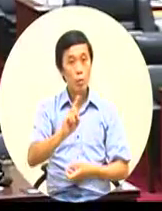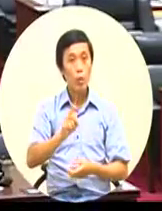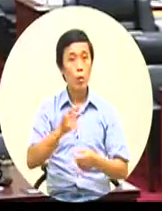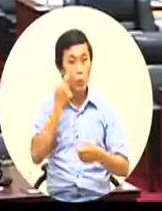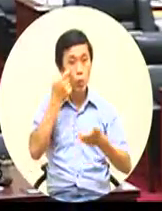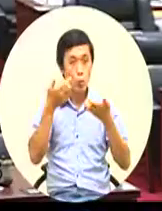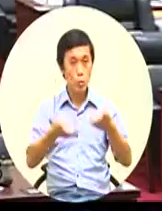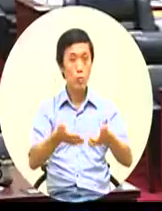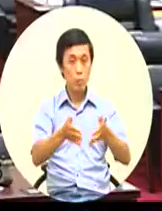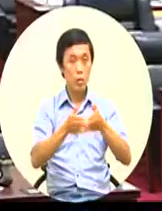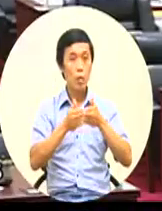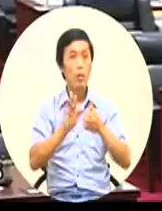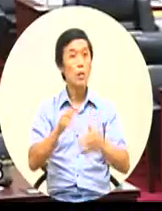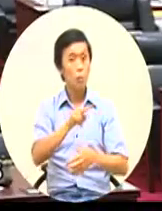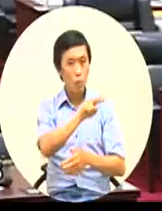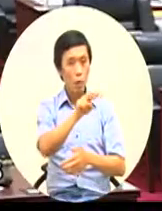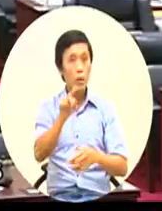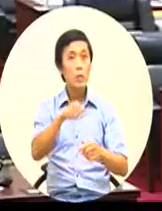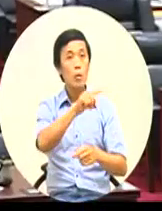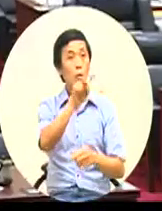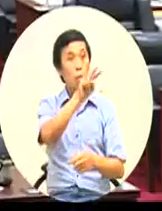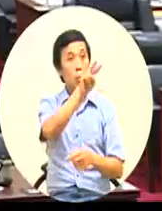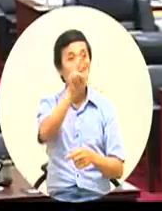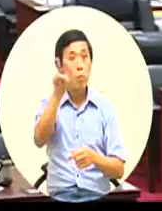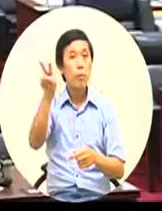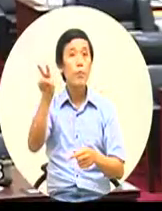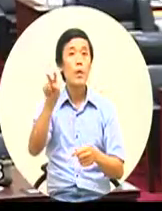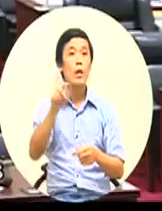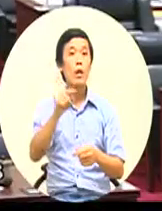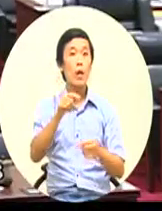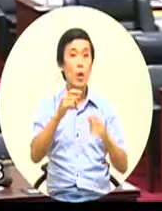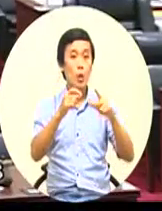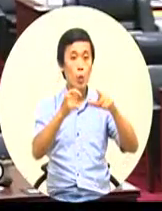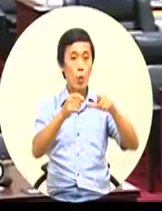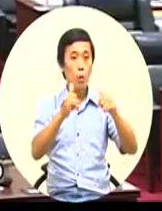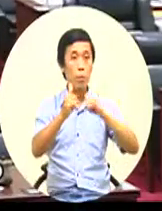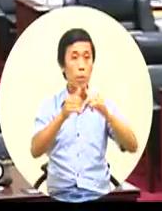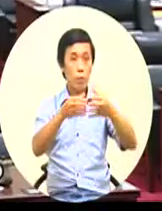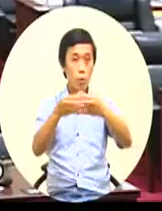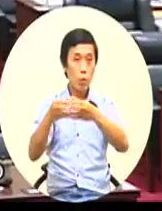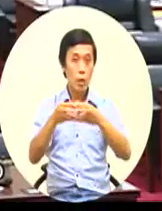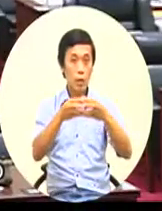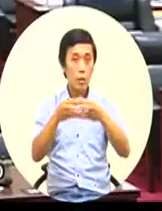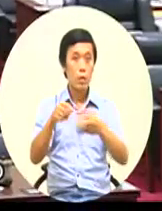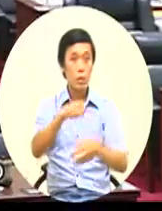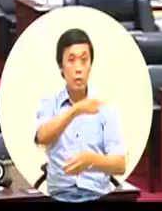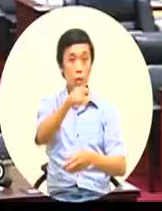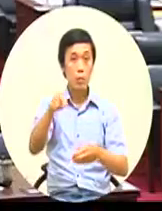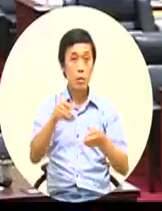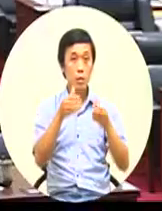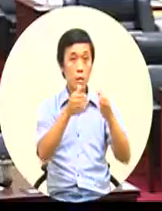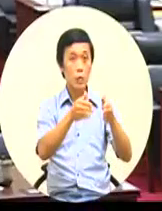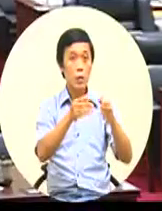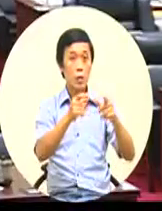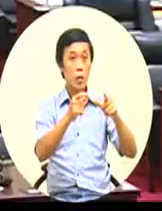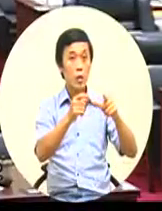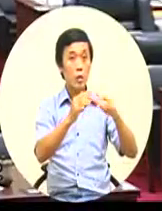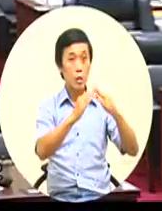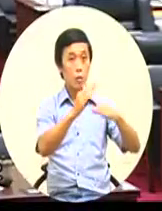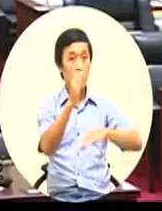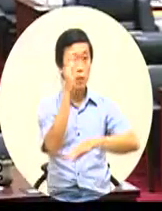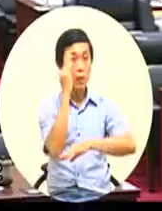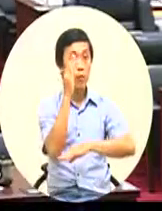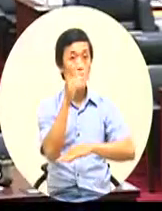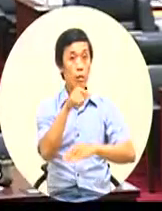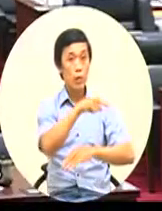到的是，大家抬头看看，这么多的公民团体，大家因为被市政府关闭了这些所